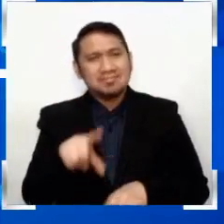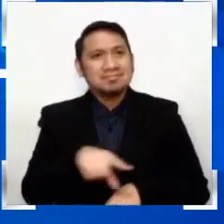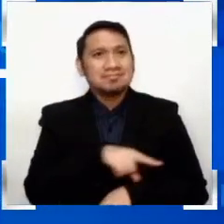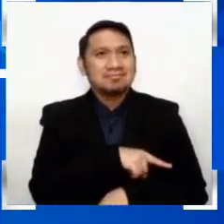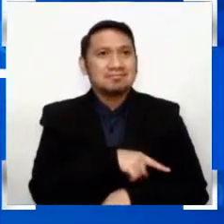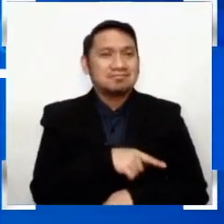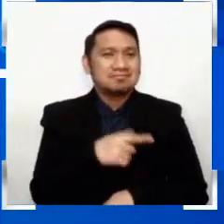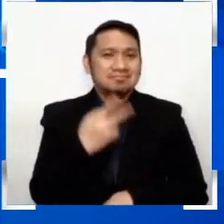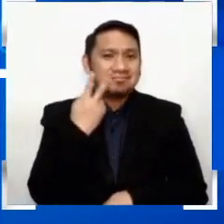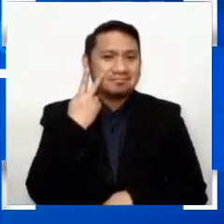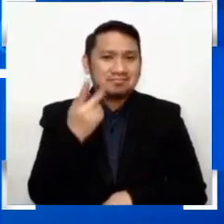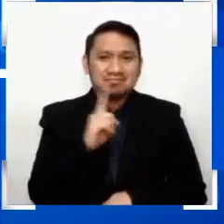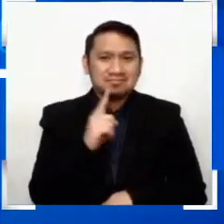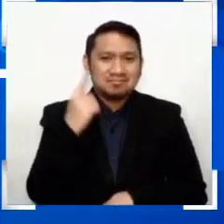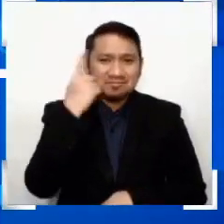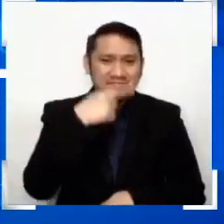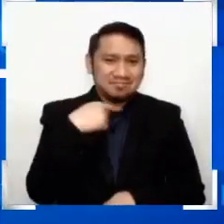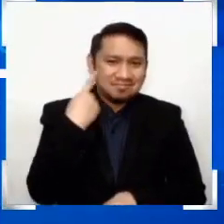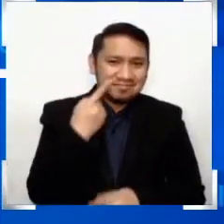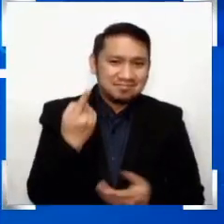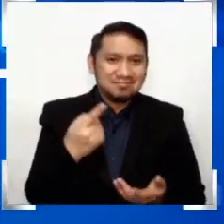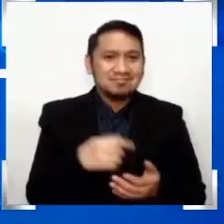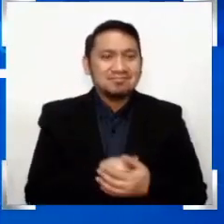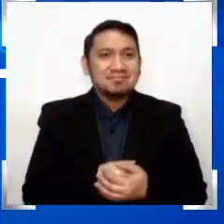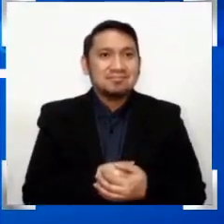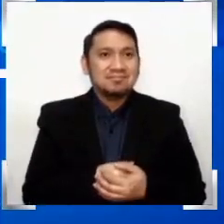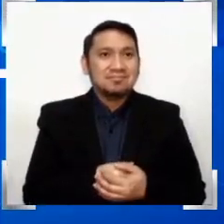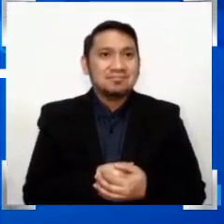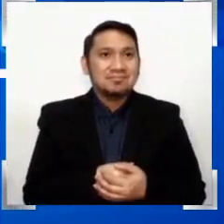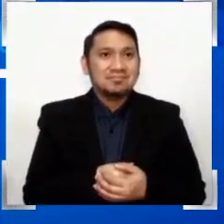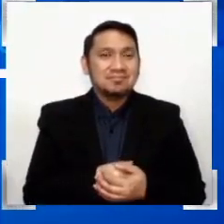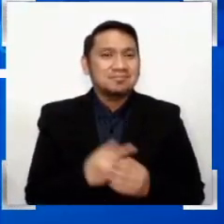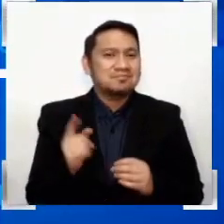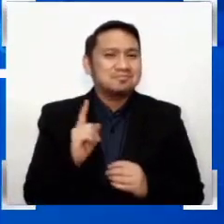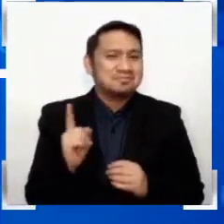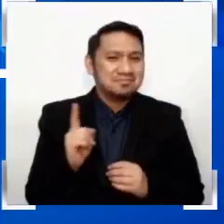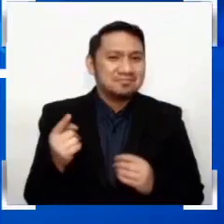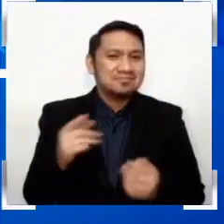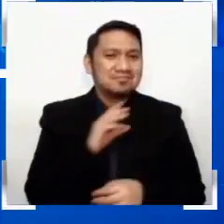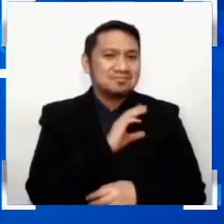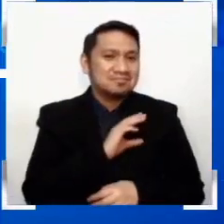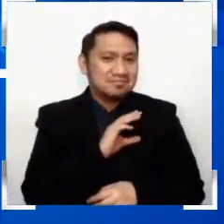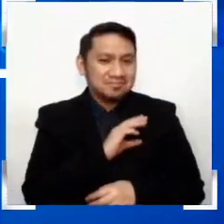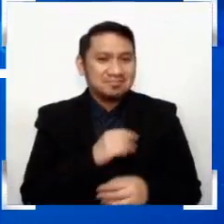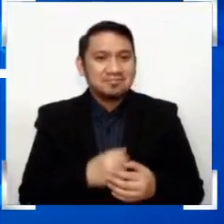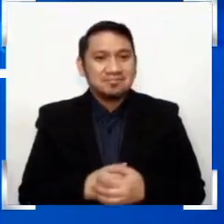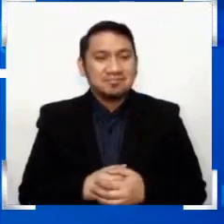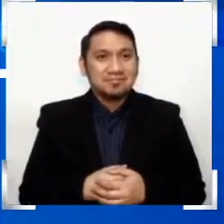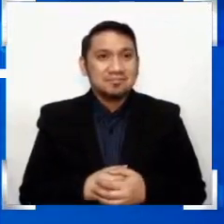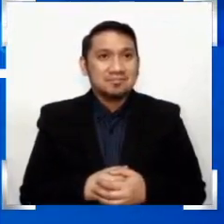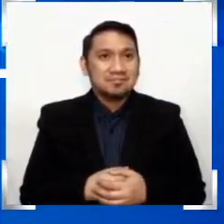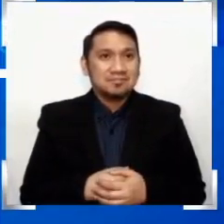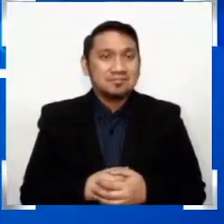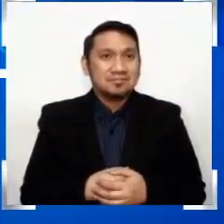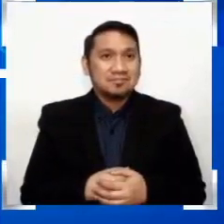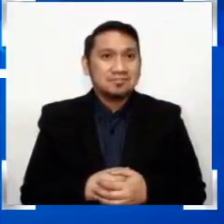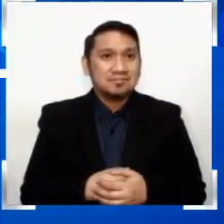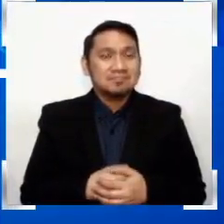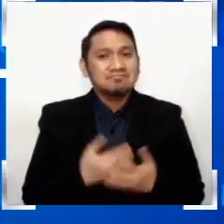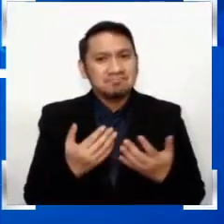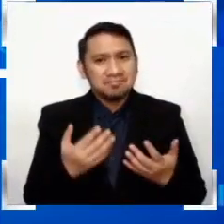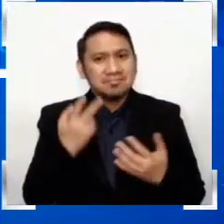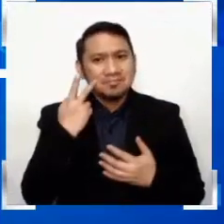mga sarili namin sa screen, anong itsura namin sa characters namin sa Voltes 5. So nung nakita namin, lahat